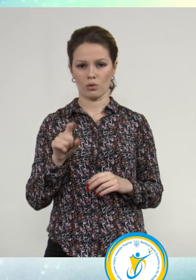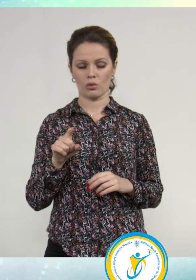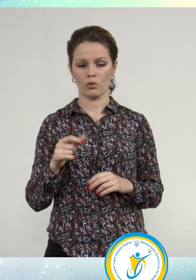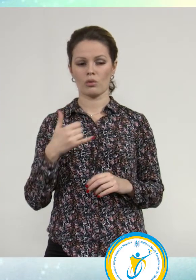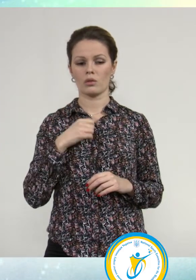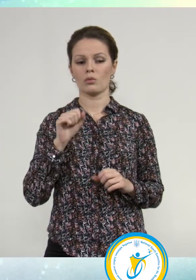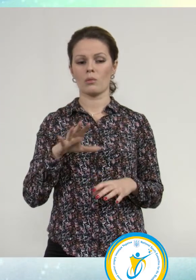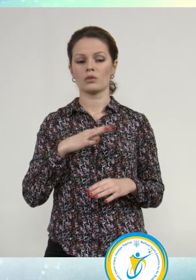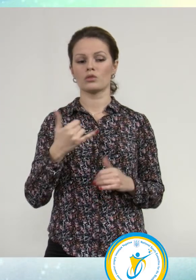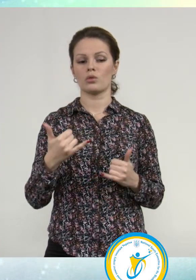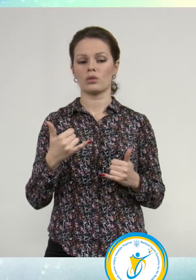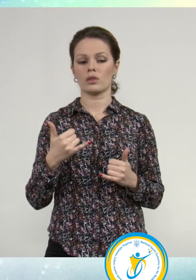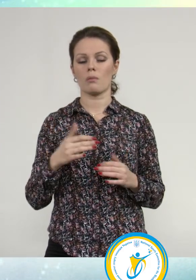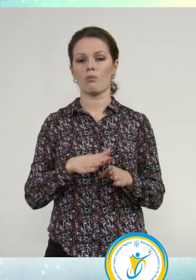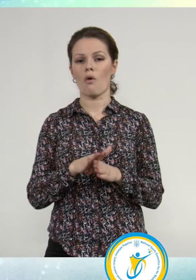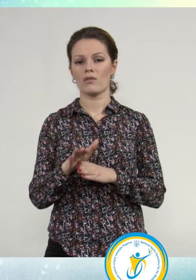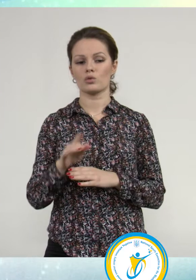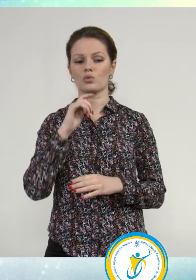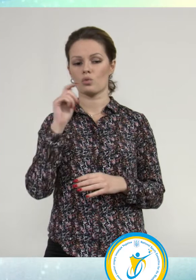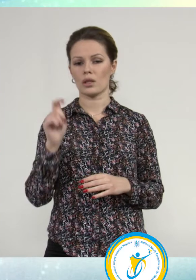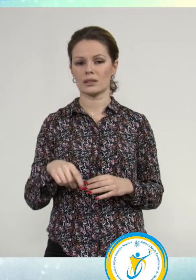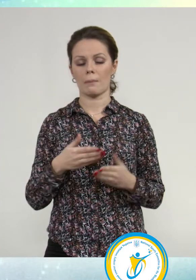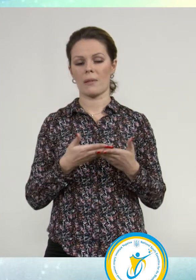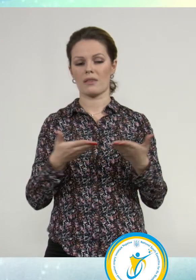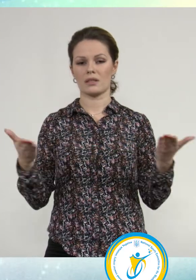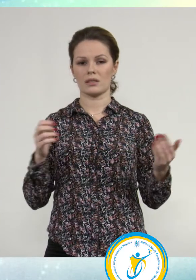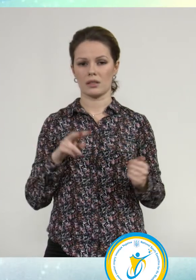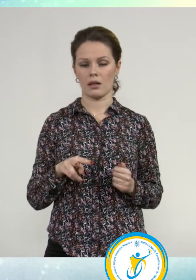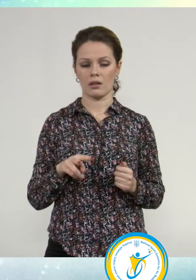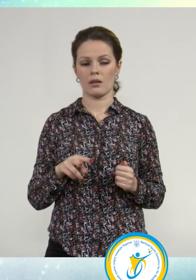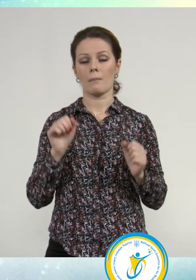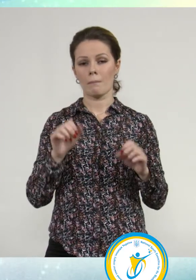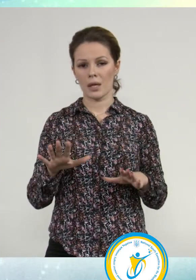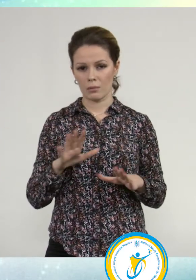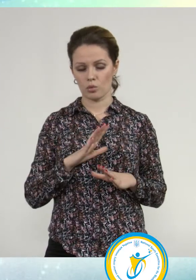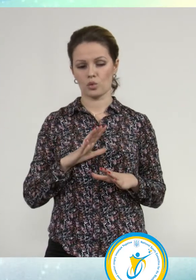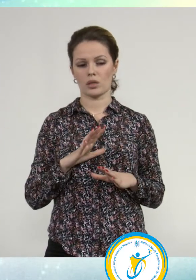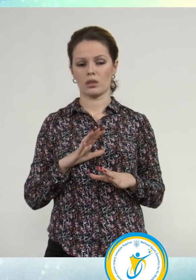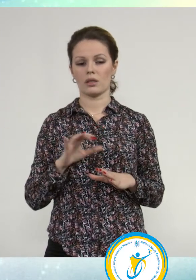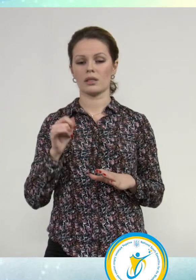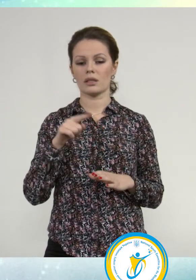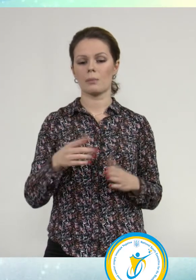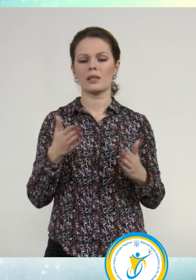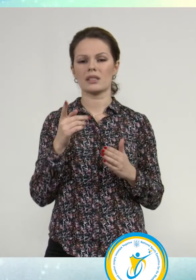нас могло бути сьогодні повністю український п'ятистал. Міг би бути. І